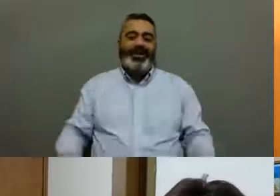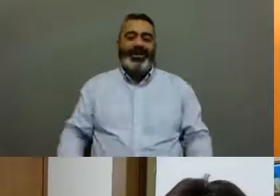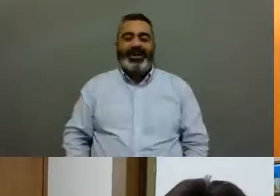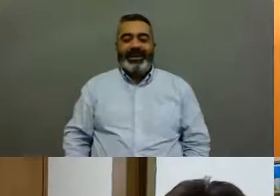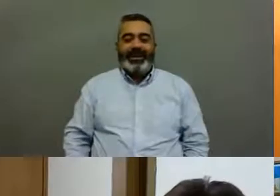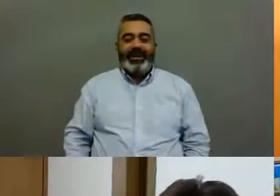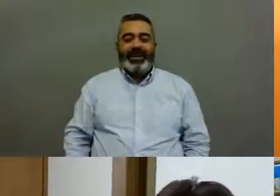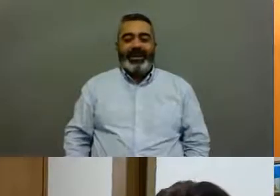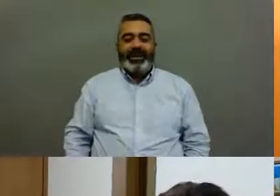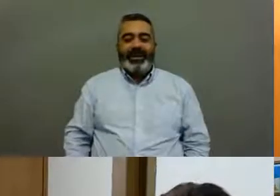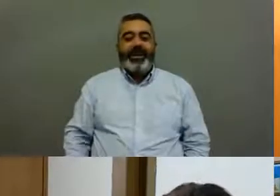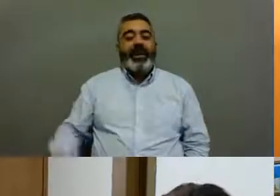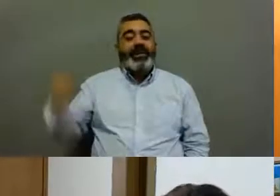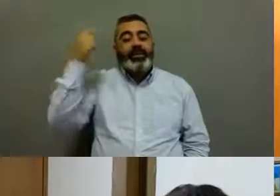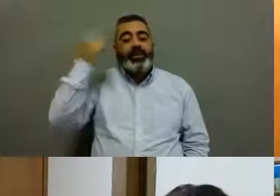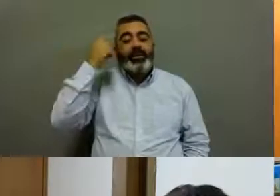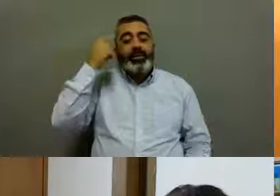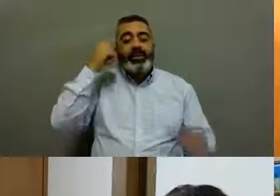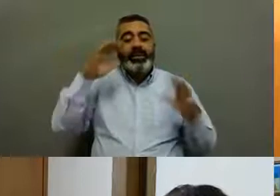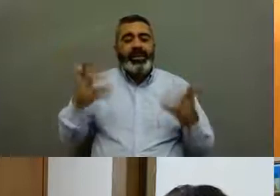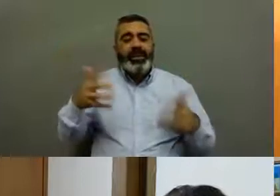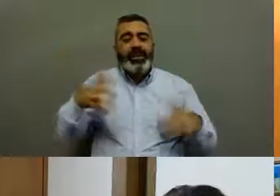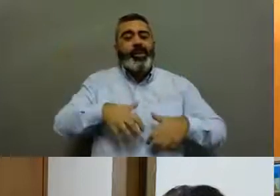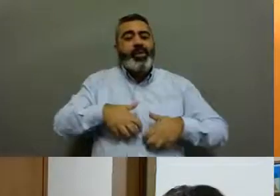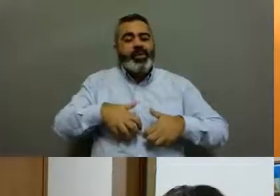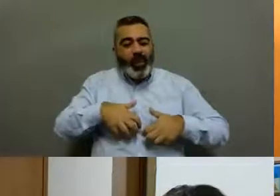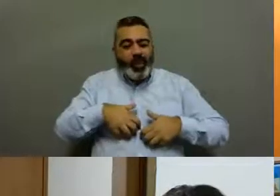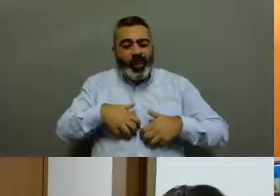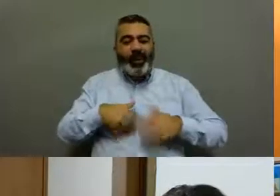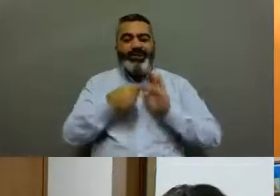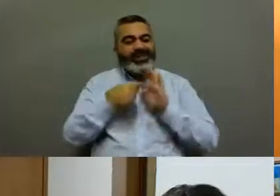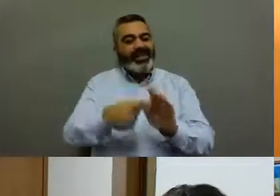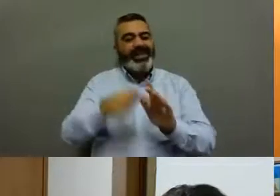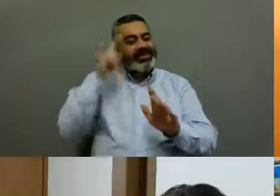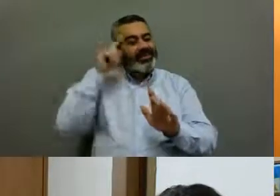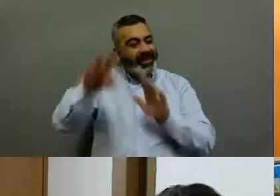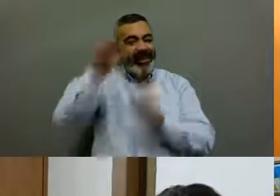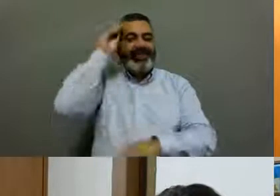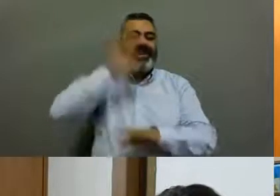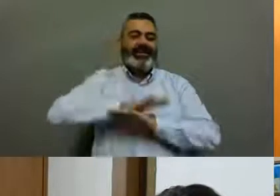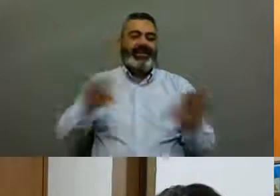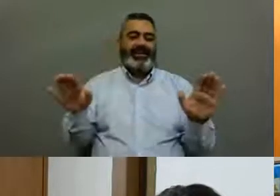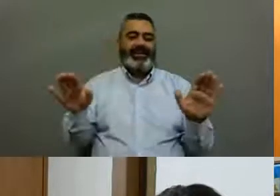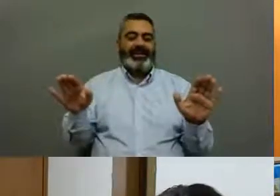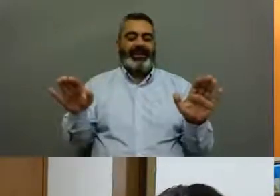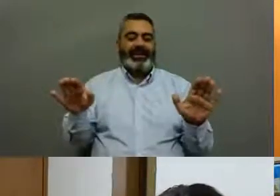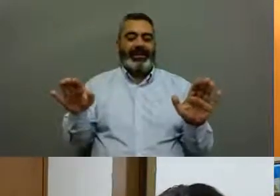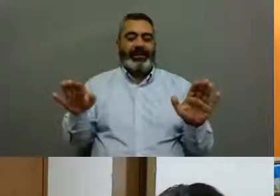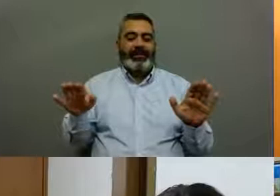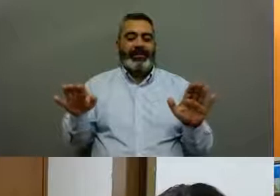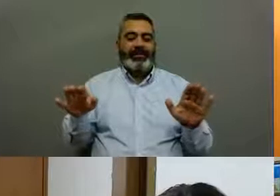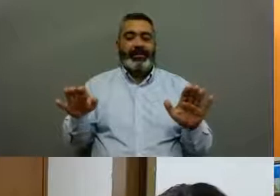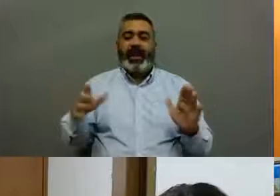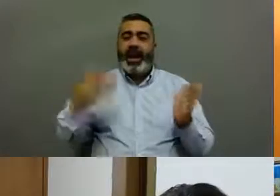Και νομίζω ότι μέσα από το χιούμορ πολλές φορές είναι πολύ καλύτερο να κατανοήσουμε κάποια πράγματα ή να τα